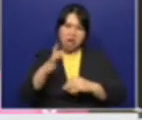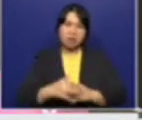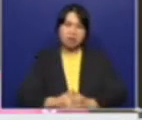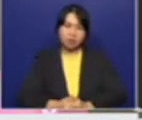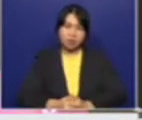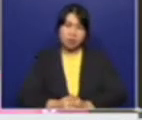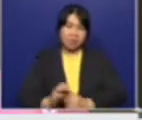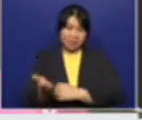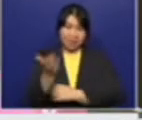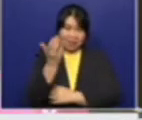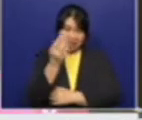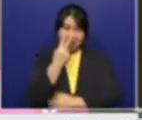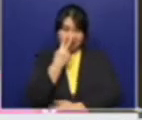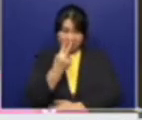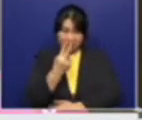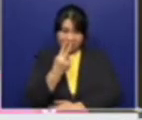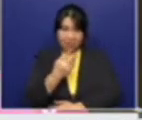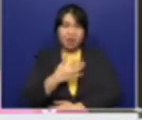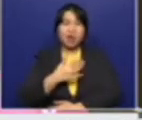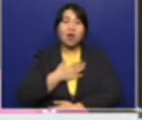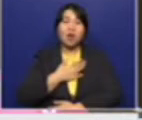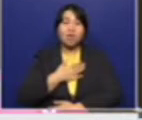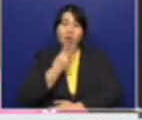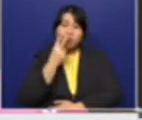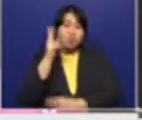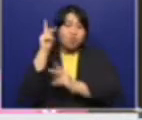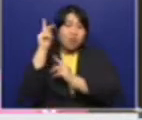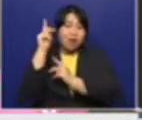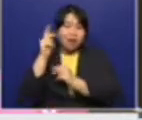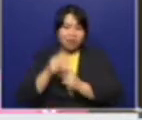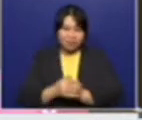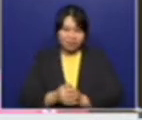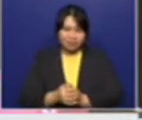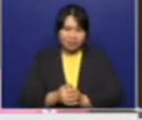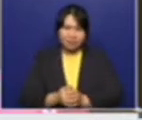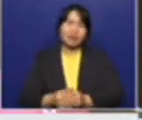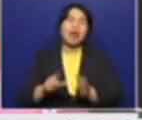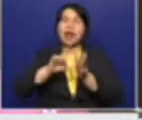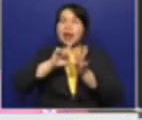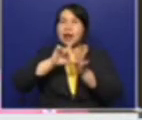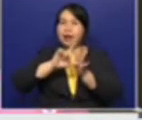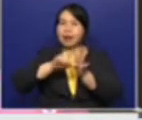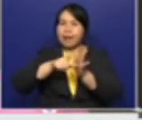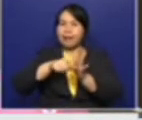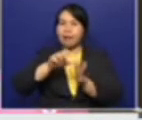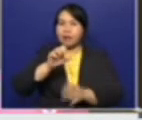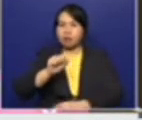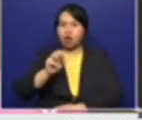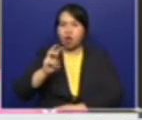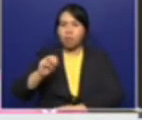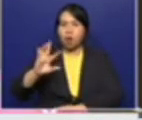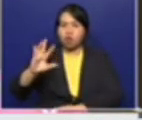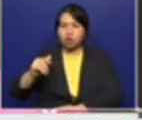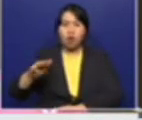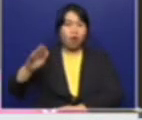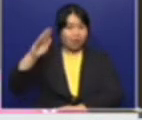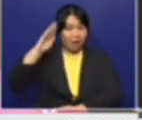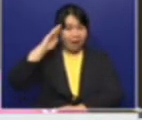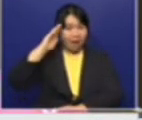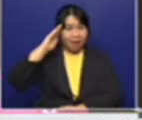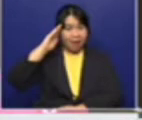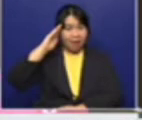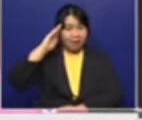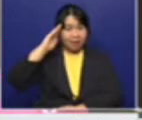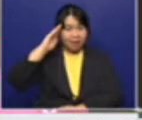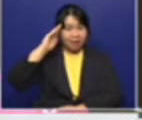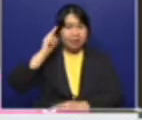มื่อเช้าผมดูข่าวเลขาสมช.พลเอกสมศักดิ์